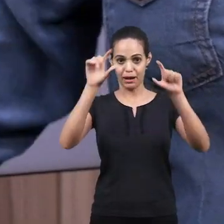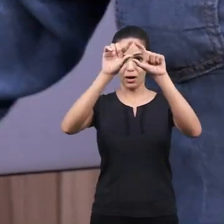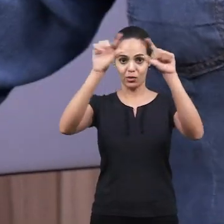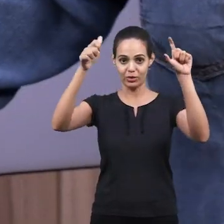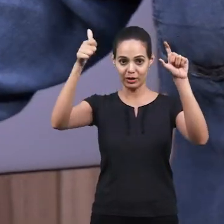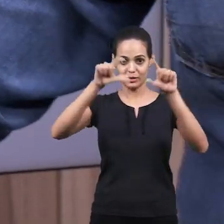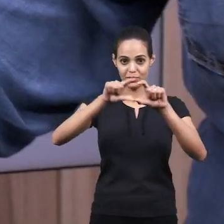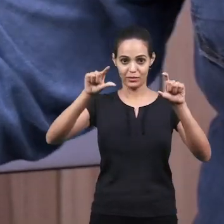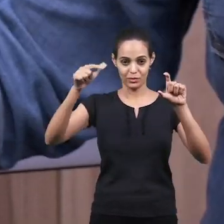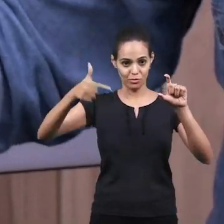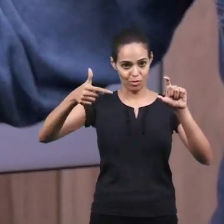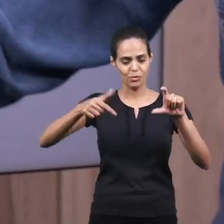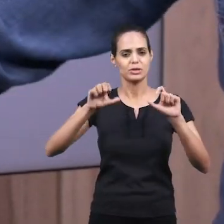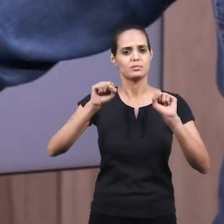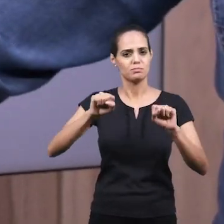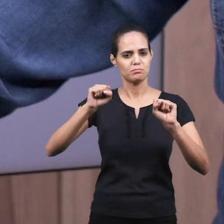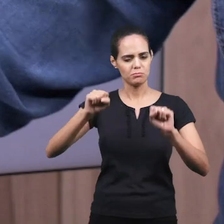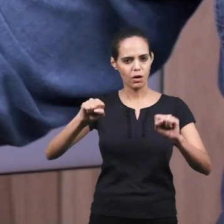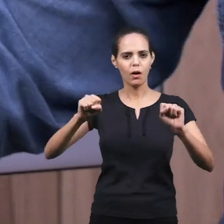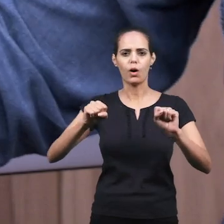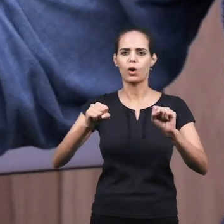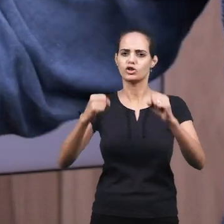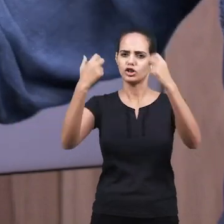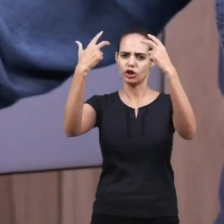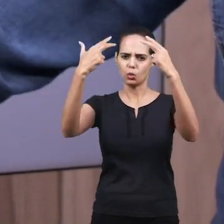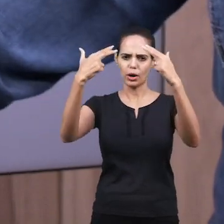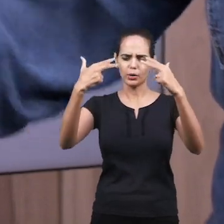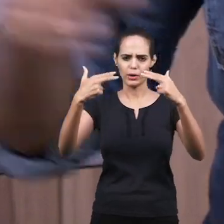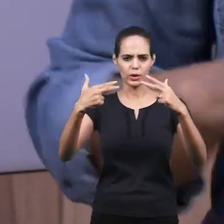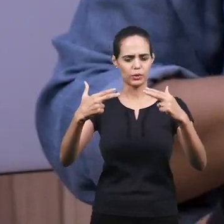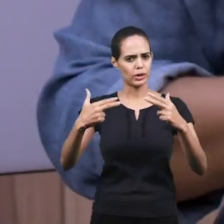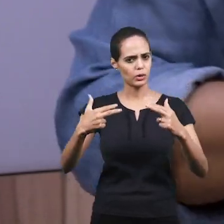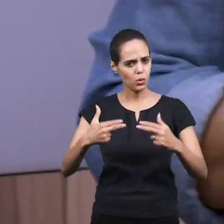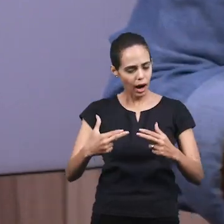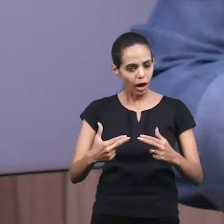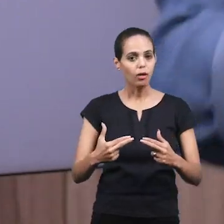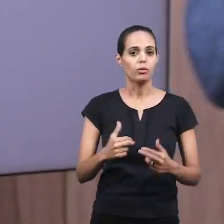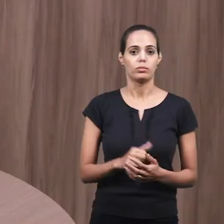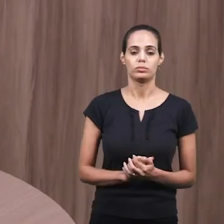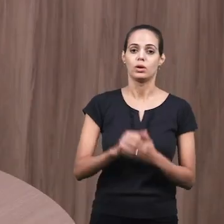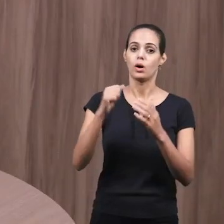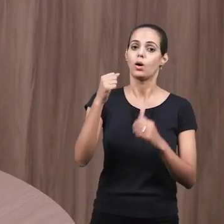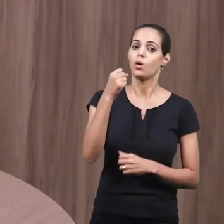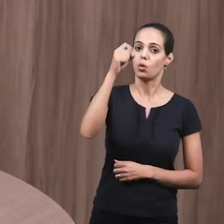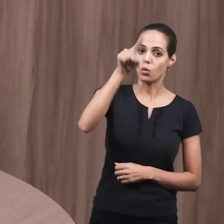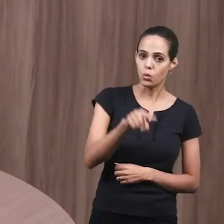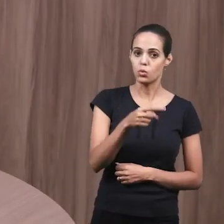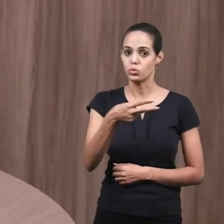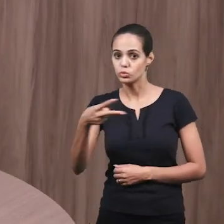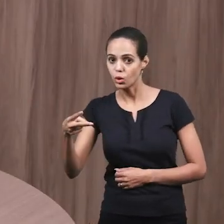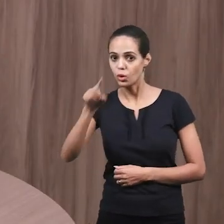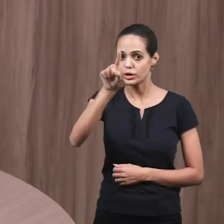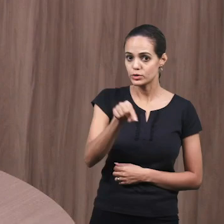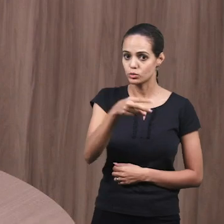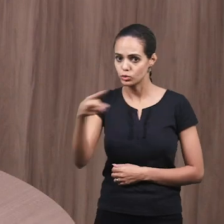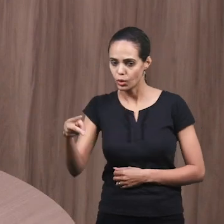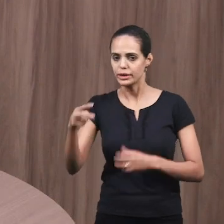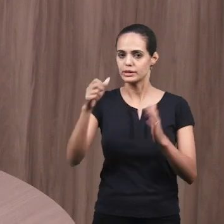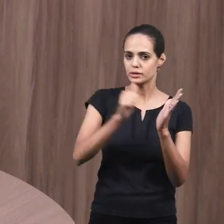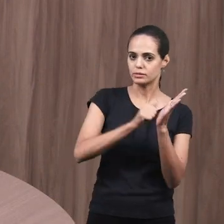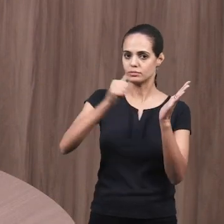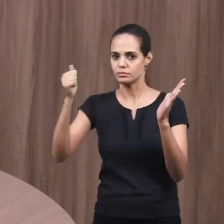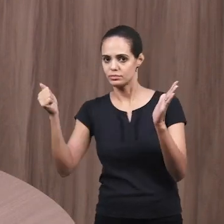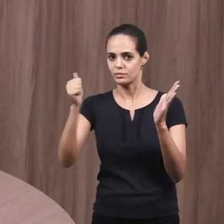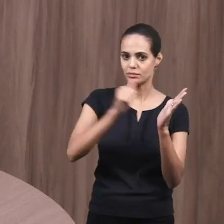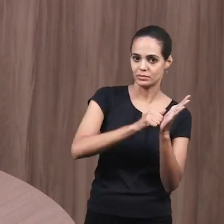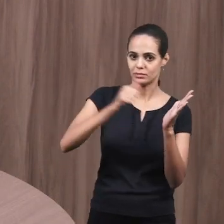estrofes rester dans podem tous les temps permanecer em en todos jouant os tempos, tocando 1, 2, ou 1, en